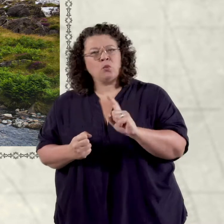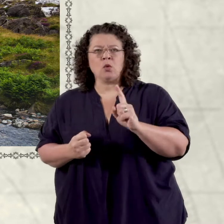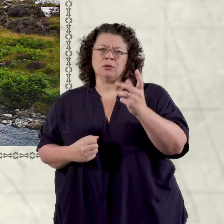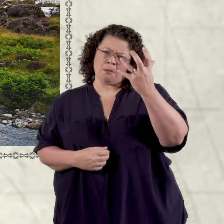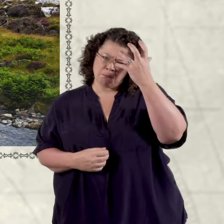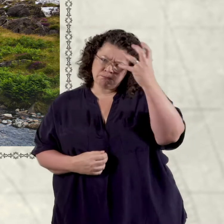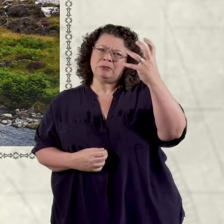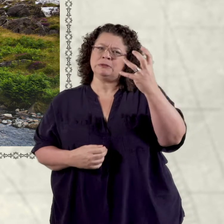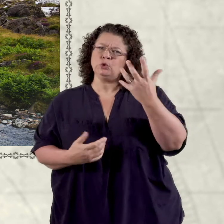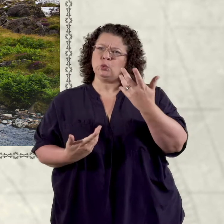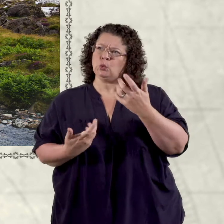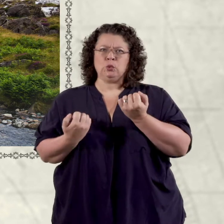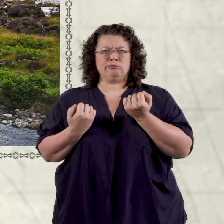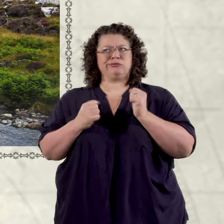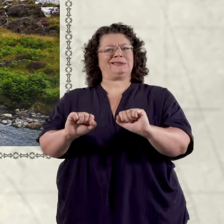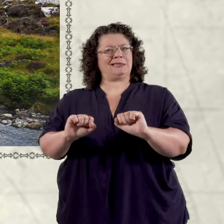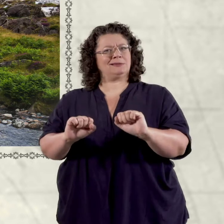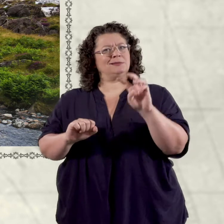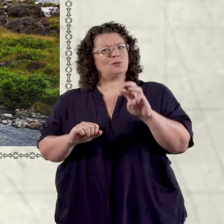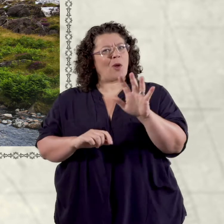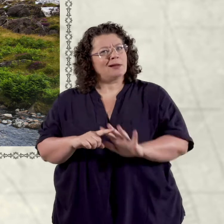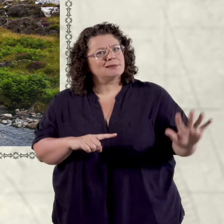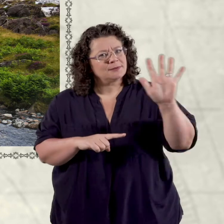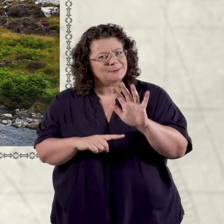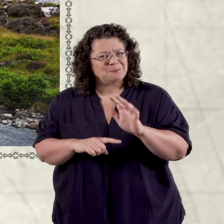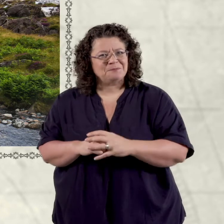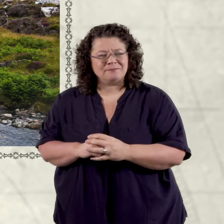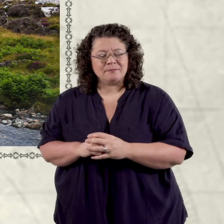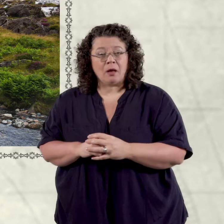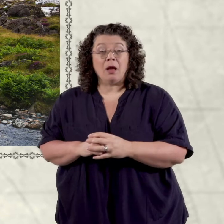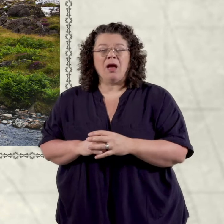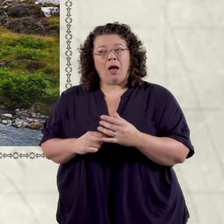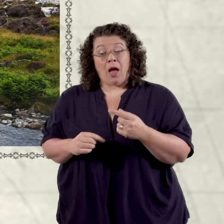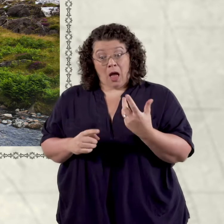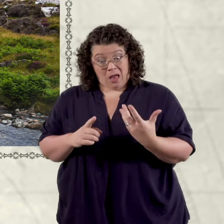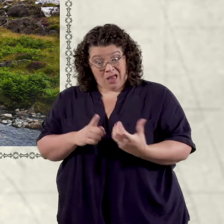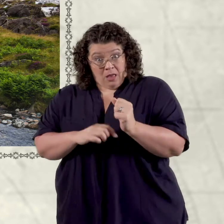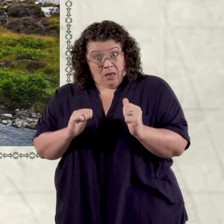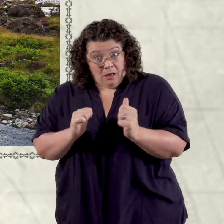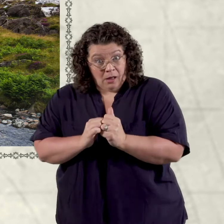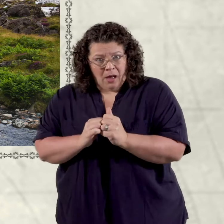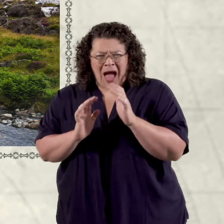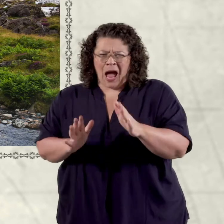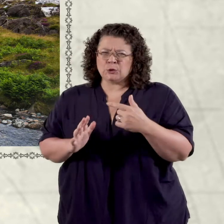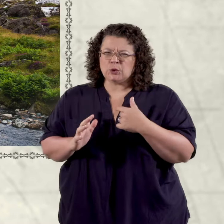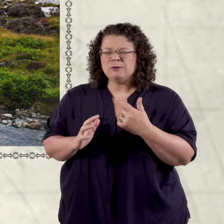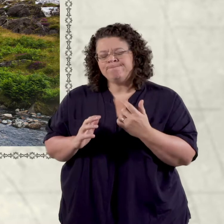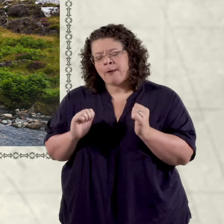Wrth gwrs, mwyn cael hyn, nes i orfod cytuno i dalu arian mawr i brenin